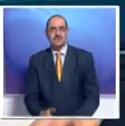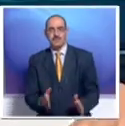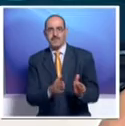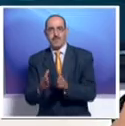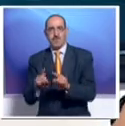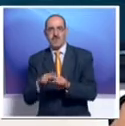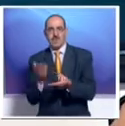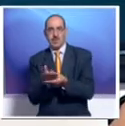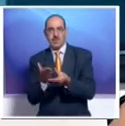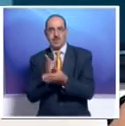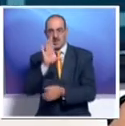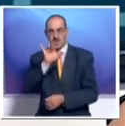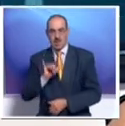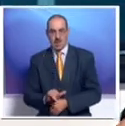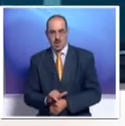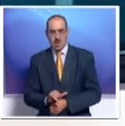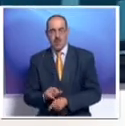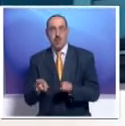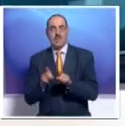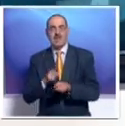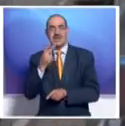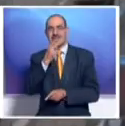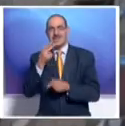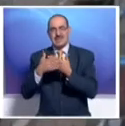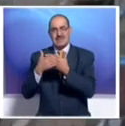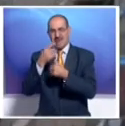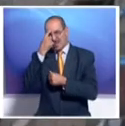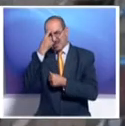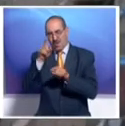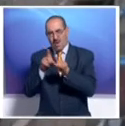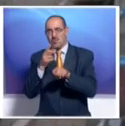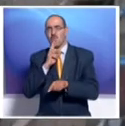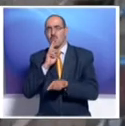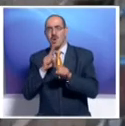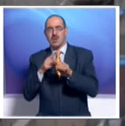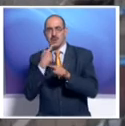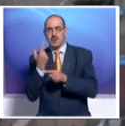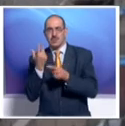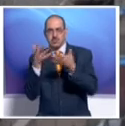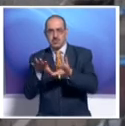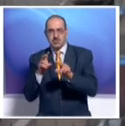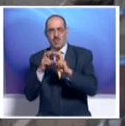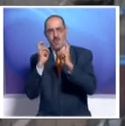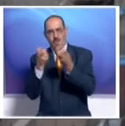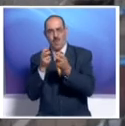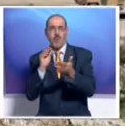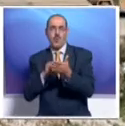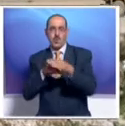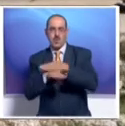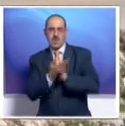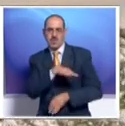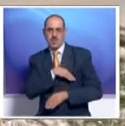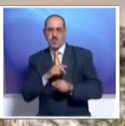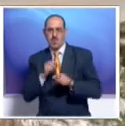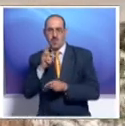وفي الشأن السوري، تستضيف كازاخستان جولة جديدة من محادثات السلام السورية التي ترعاها روسيا